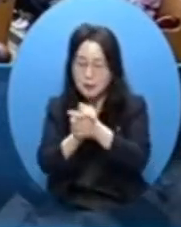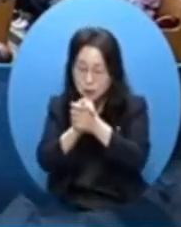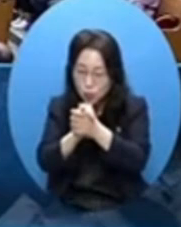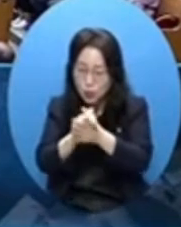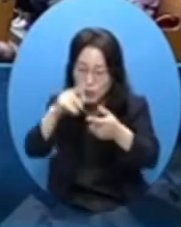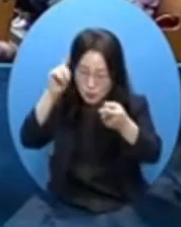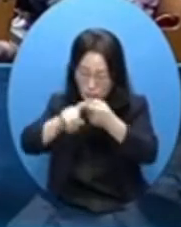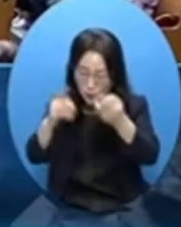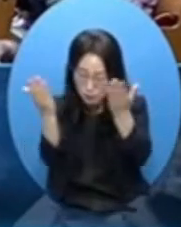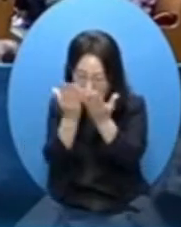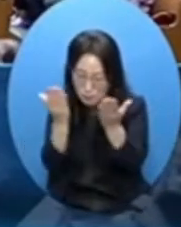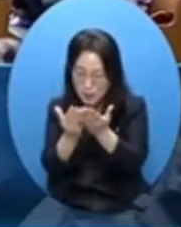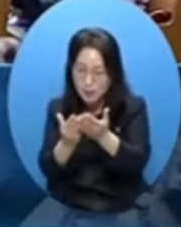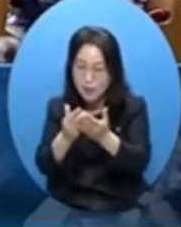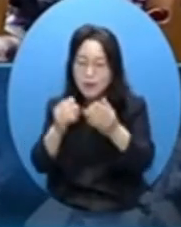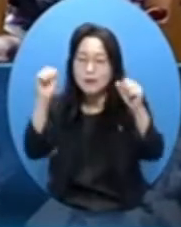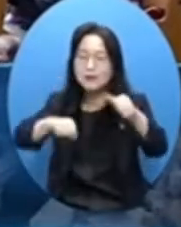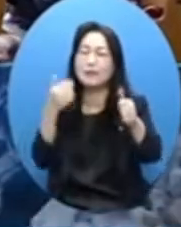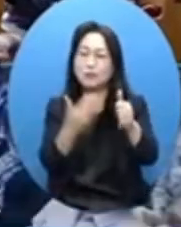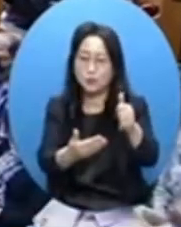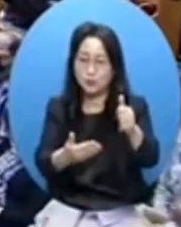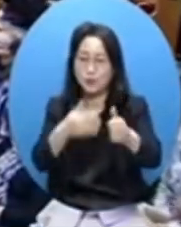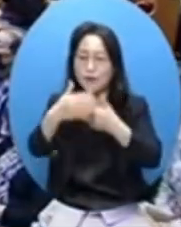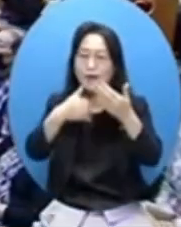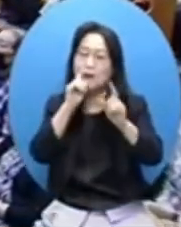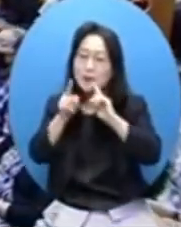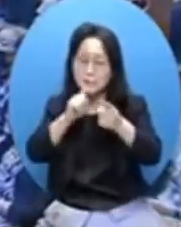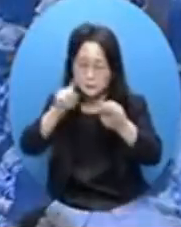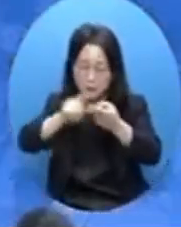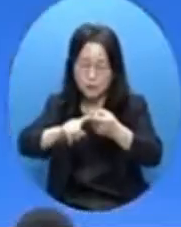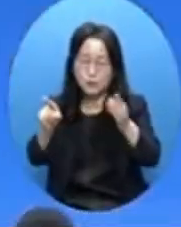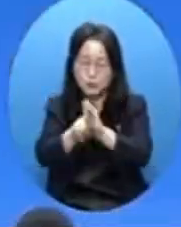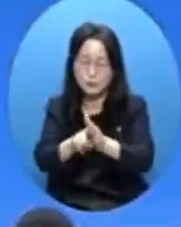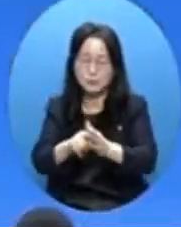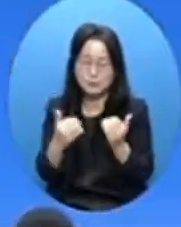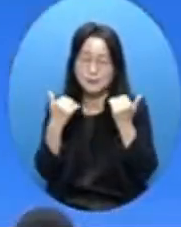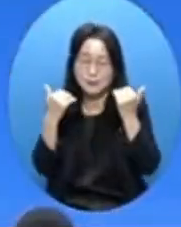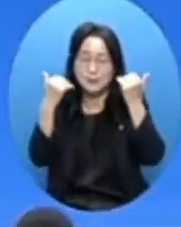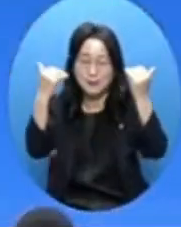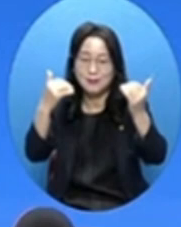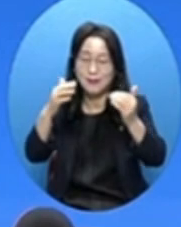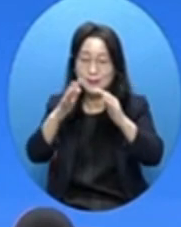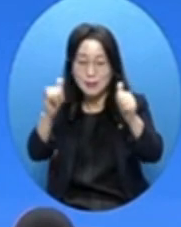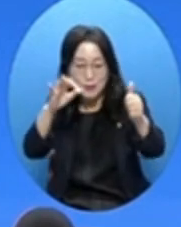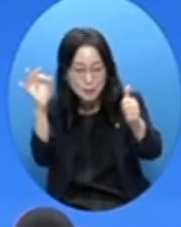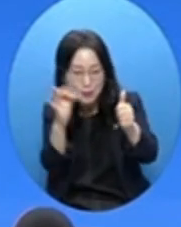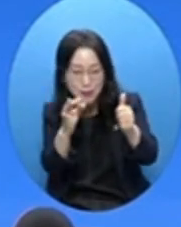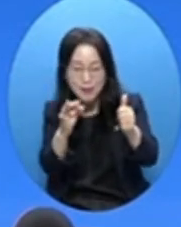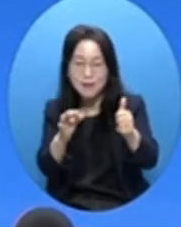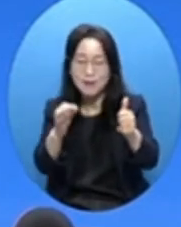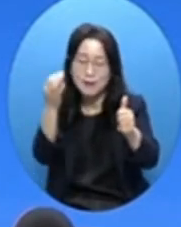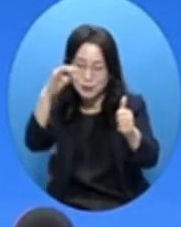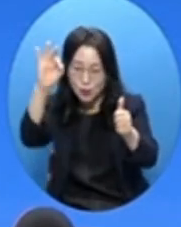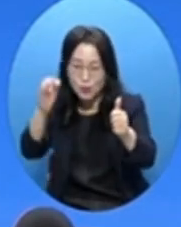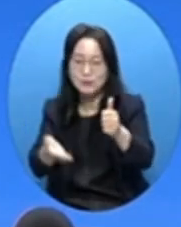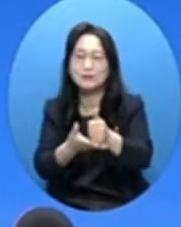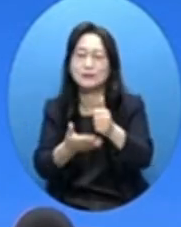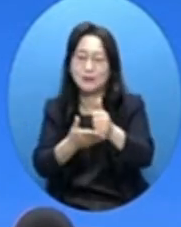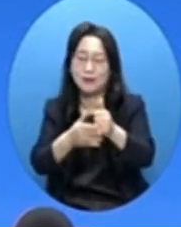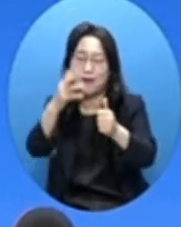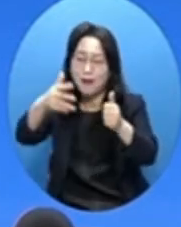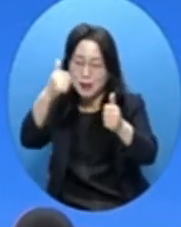하시니 하나님은 의 가운데가 날마다 믿음으로 잘 자라서 하나님 앞에서 사람에게서 인정받고 칭찬 많은